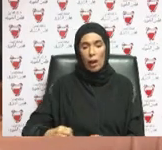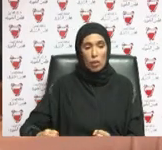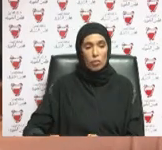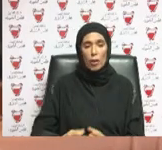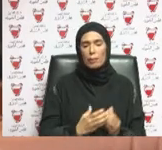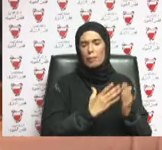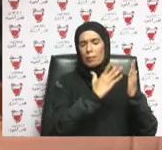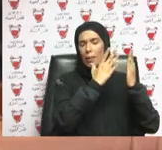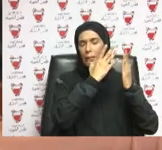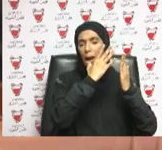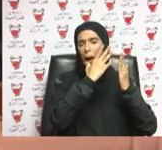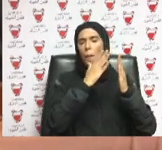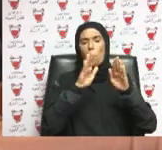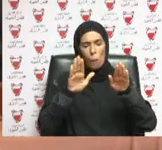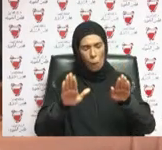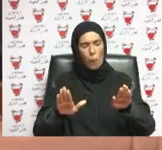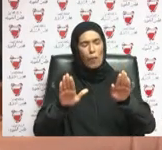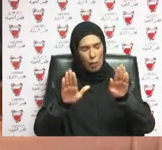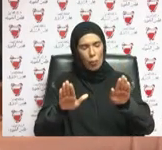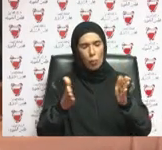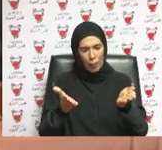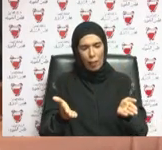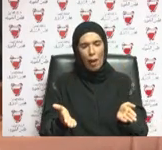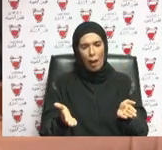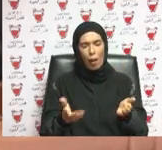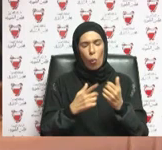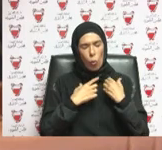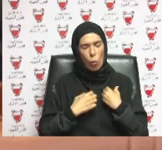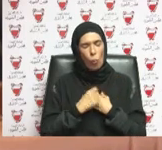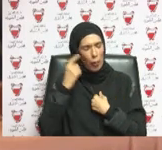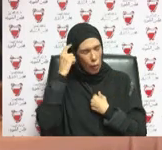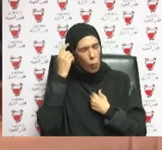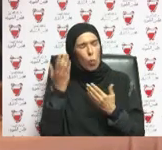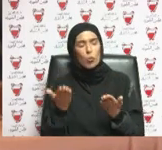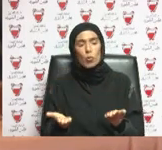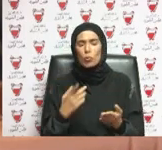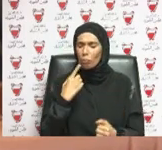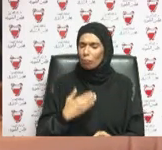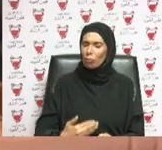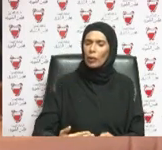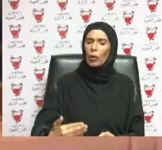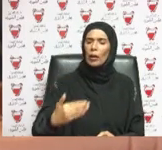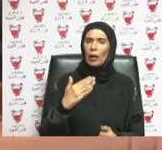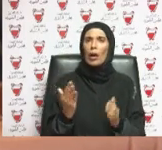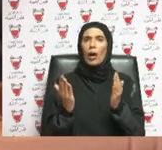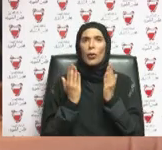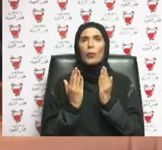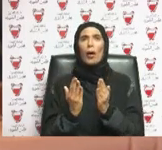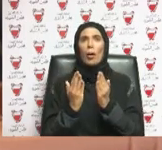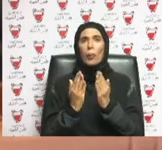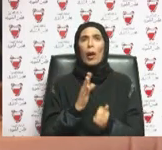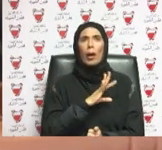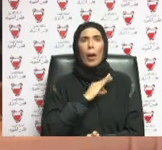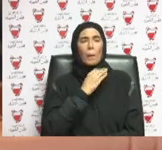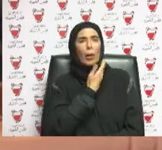مثواك، ستبقى في عقولنا وقلوبنا ما حيينا، ولا نملك إلا الدعاء لك بالرحمة